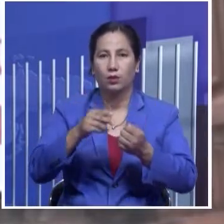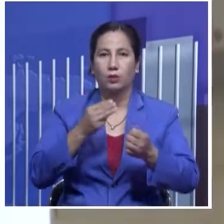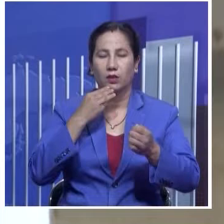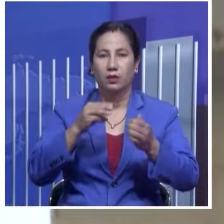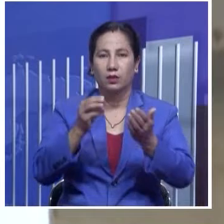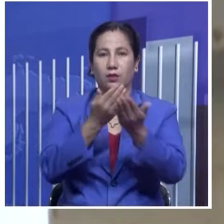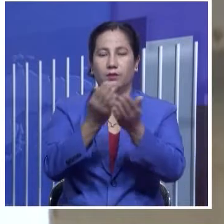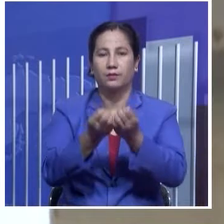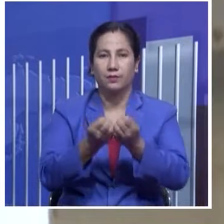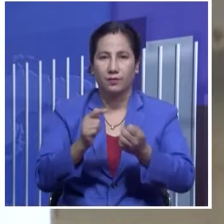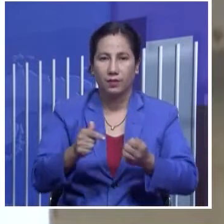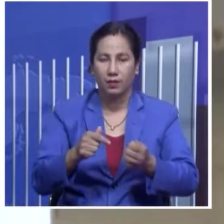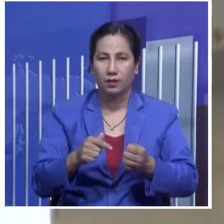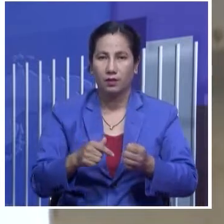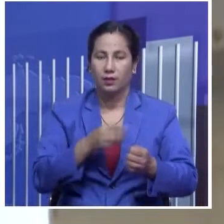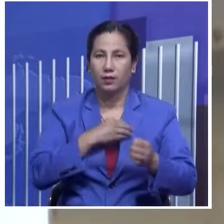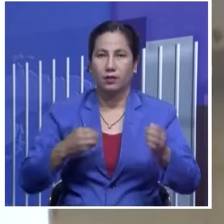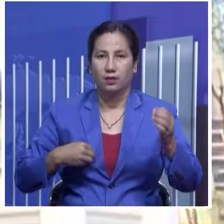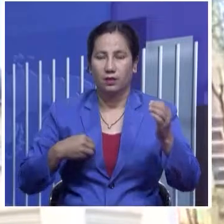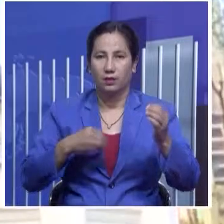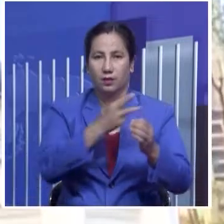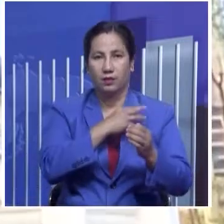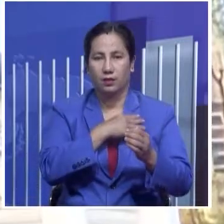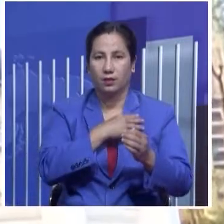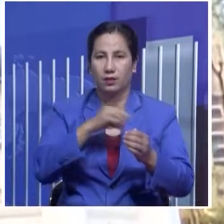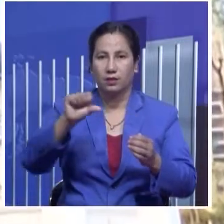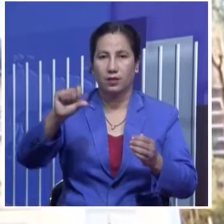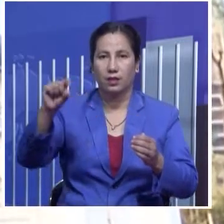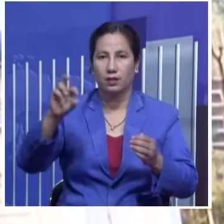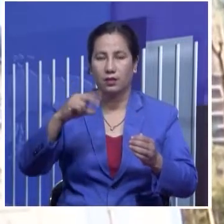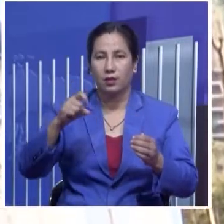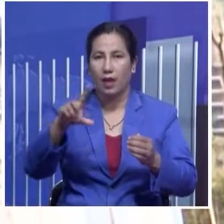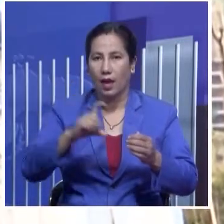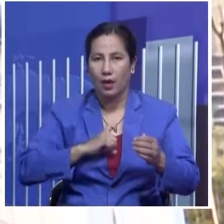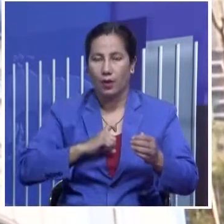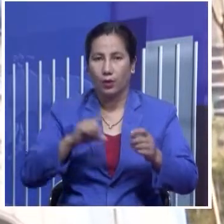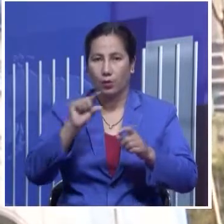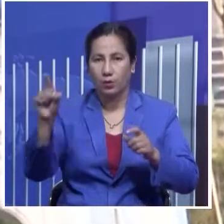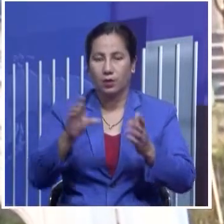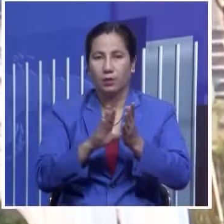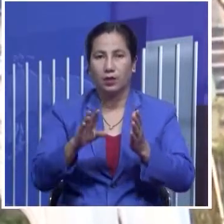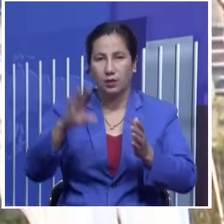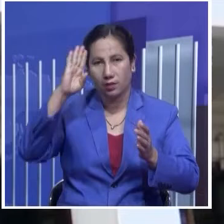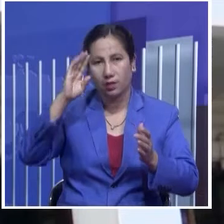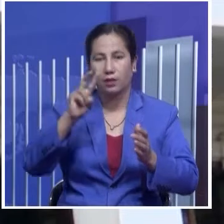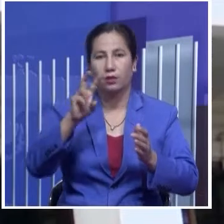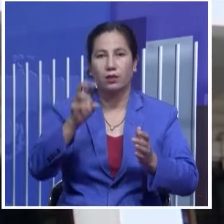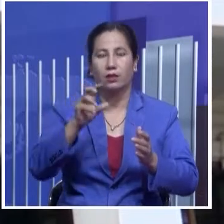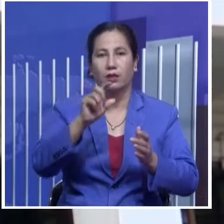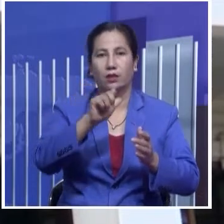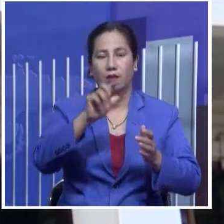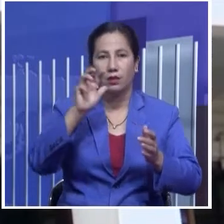हुन्। निर्वाचन आयोगका आयुक्त डाक्टर जानकी कुमारी तुलाधारका अनुसार आयोगको तर्फबाट सरकारलाई 2079 मङ्सिर